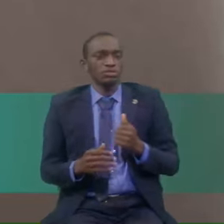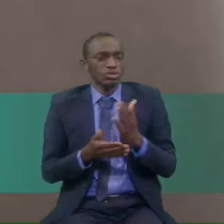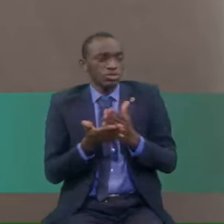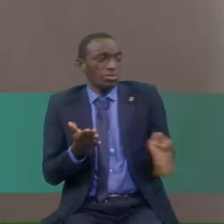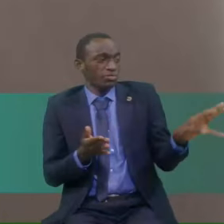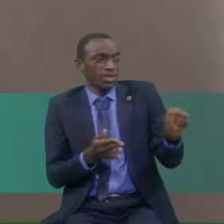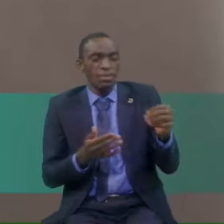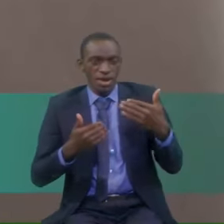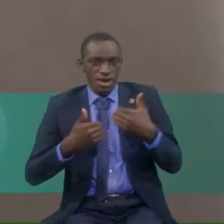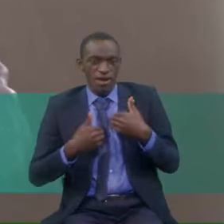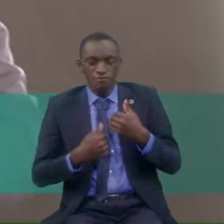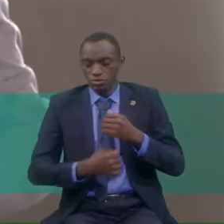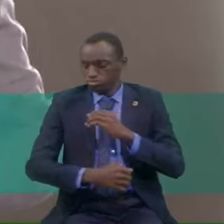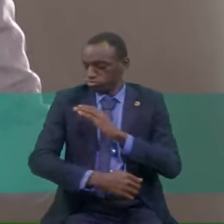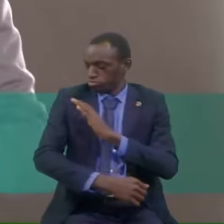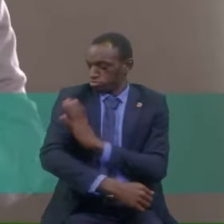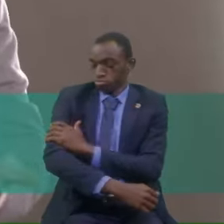Certains ont des muscles plus que moi.